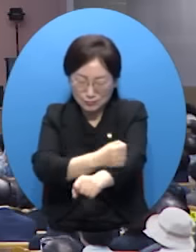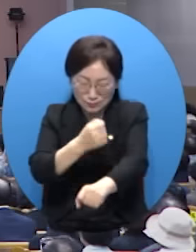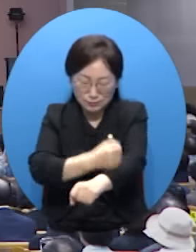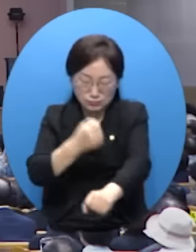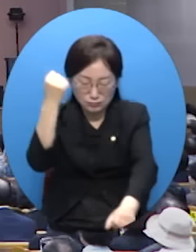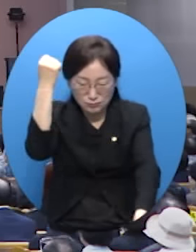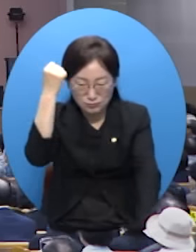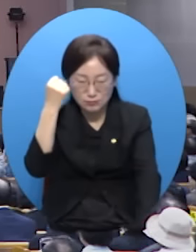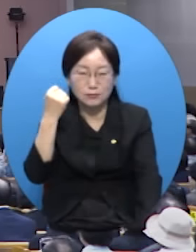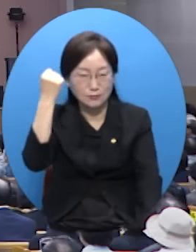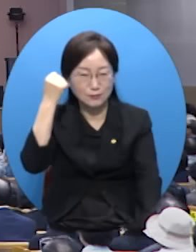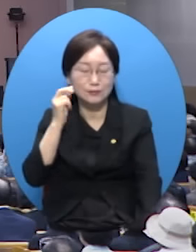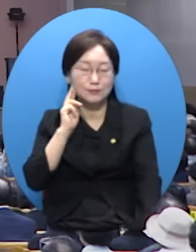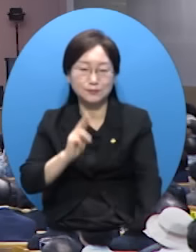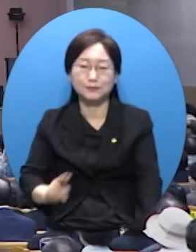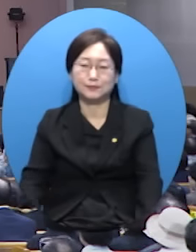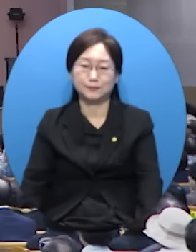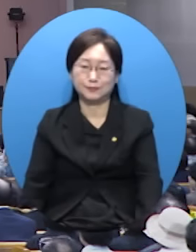했습니다.